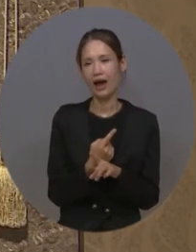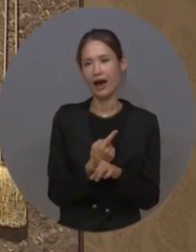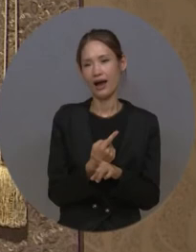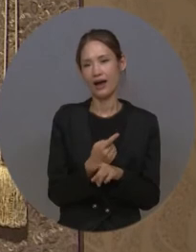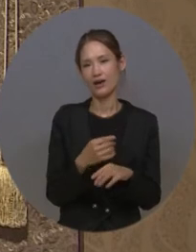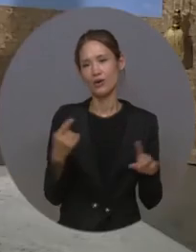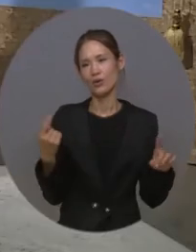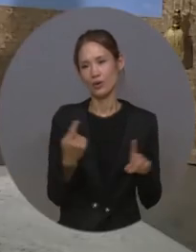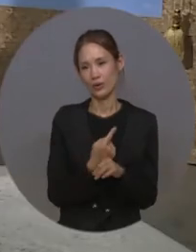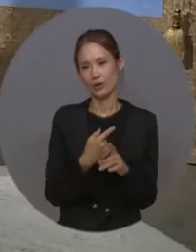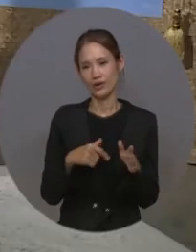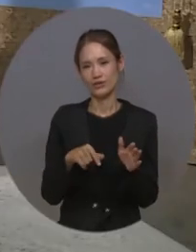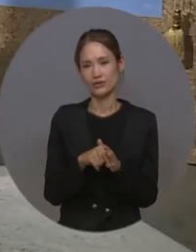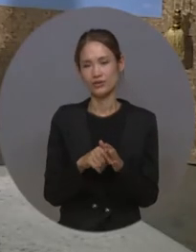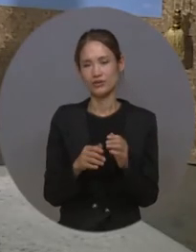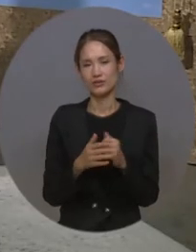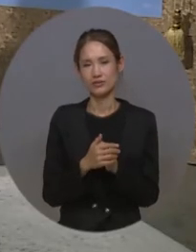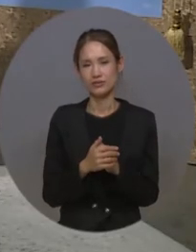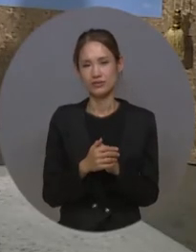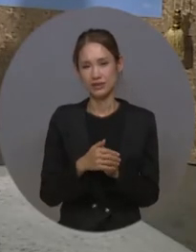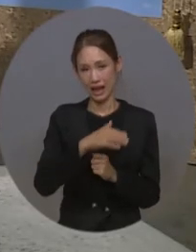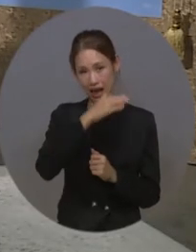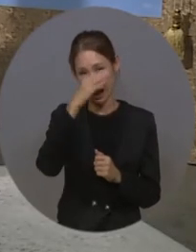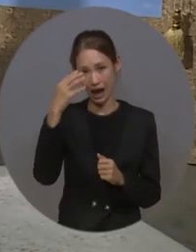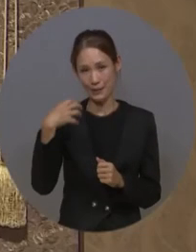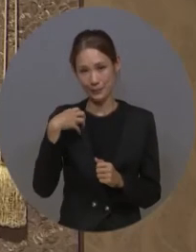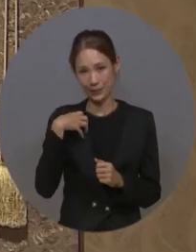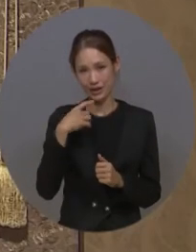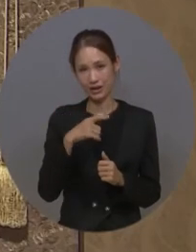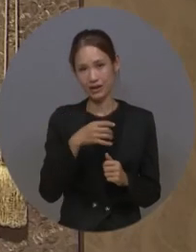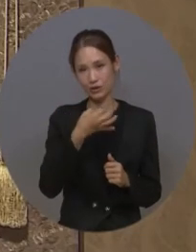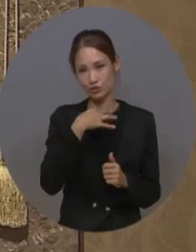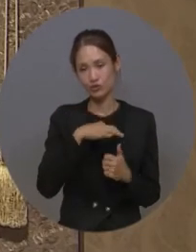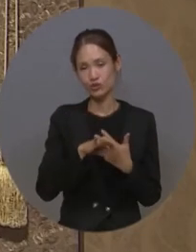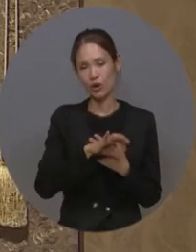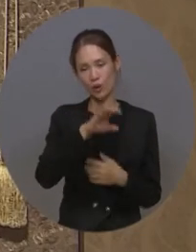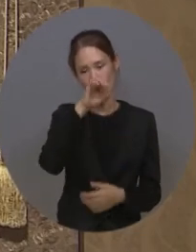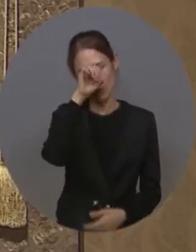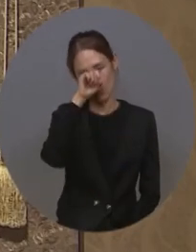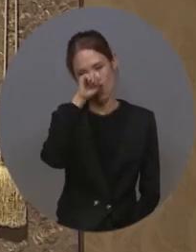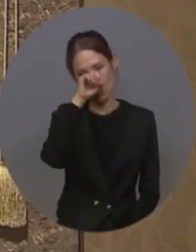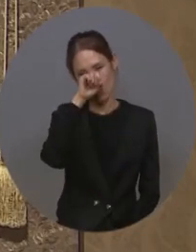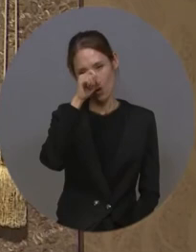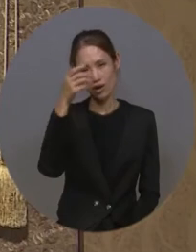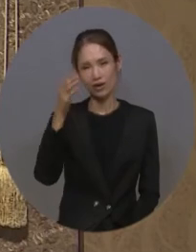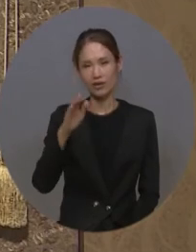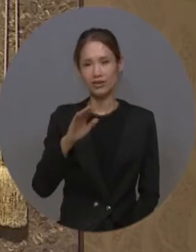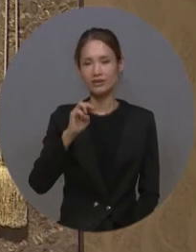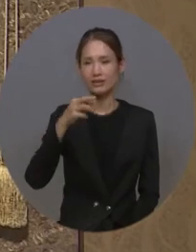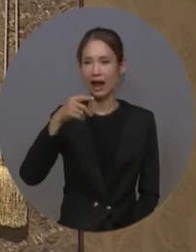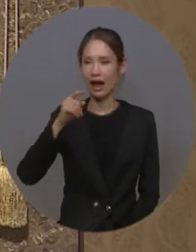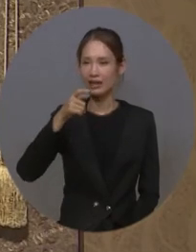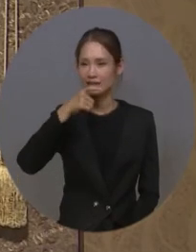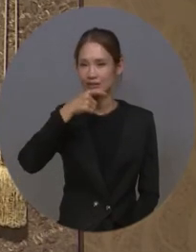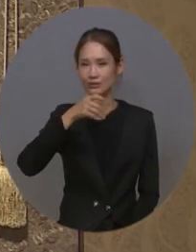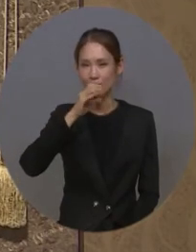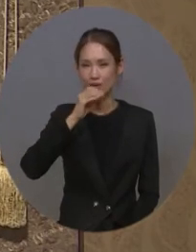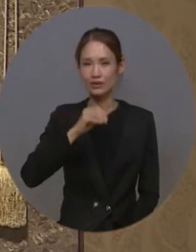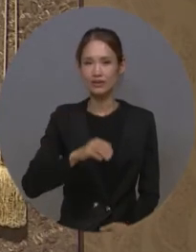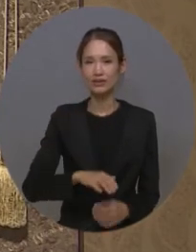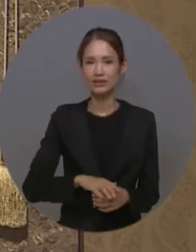네. 그거를 다 하면서 이걸 해주면 효과가 훨씬 좋은데 네. 그런 거 뭐 탄산음료 마시고 네.